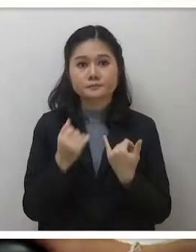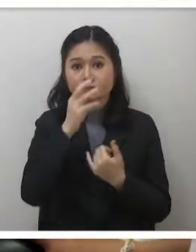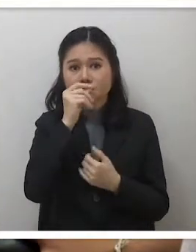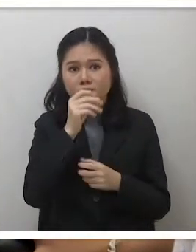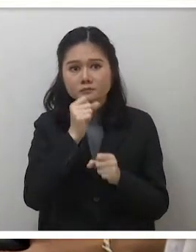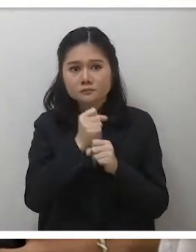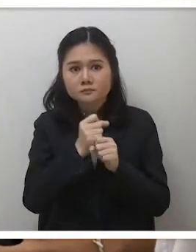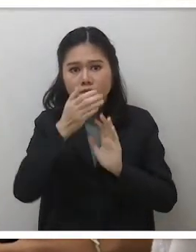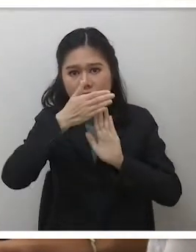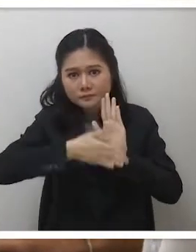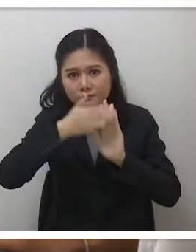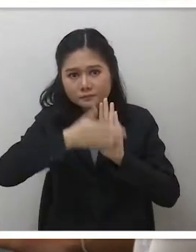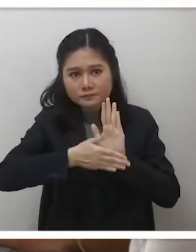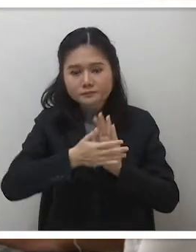องไปเอา